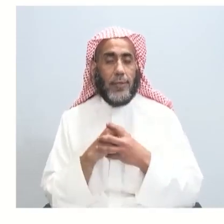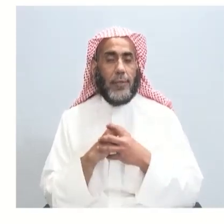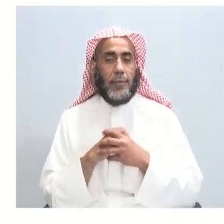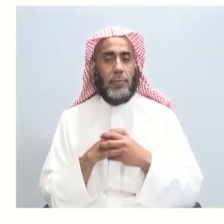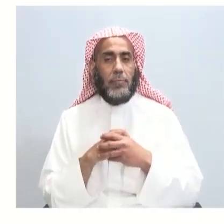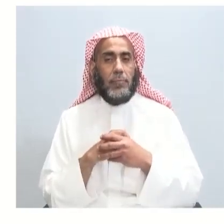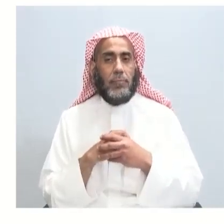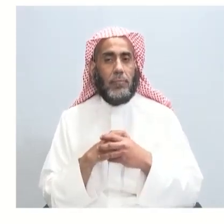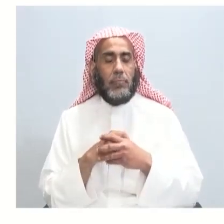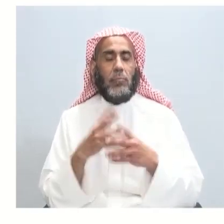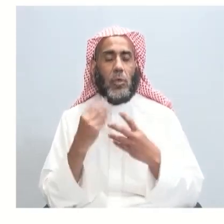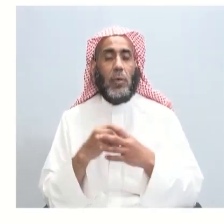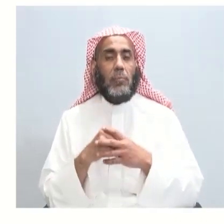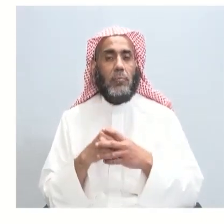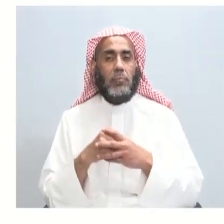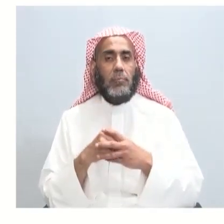رايكم